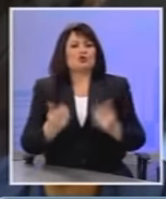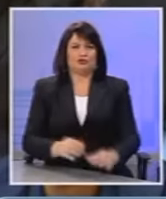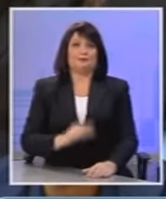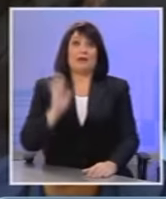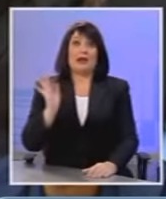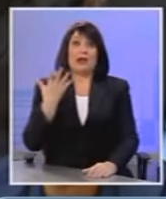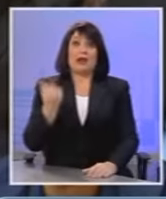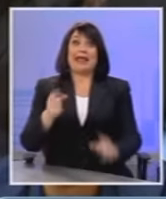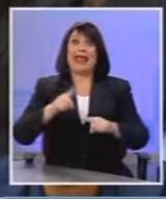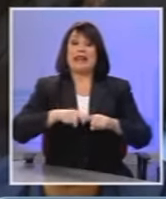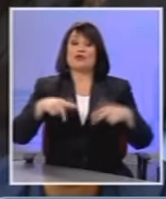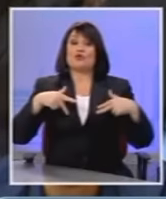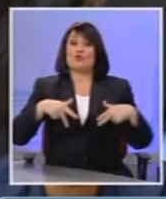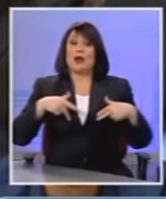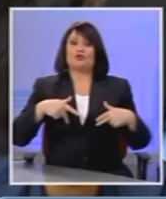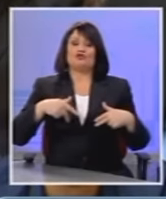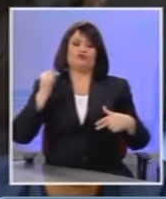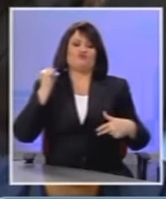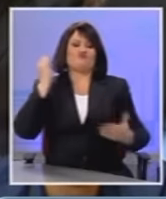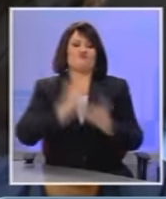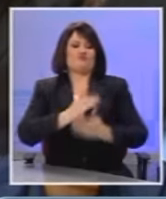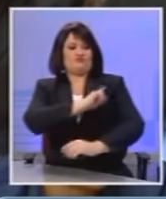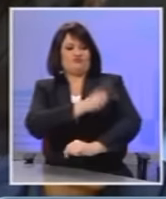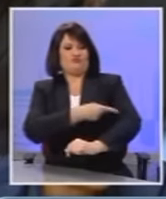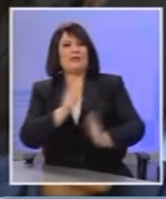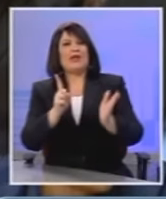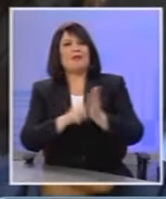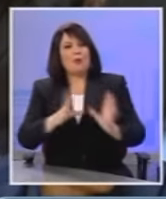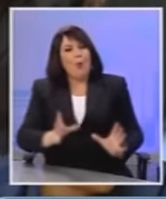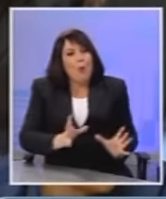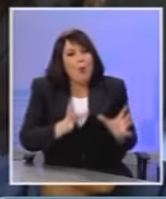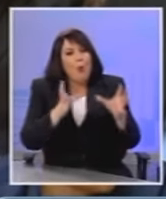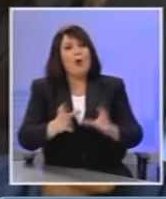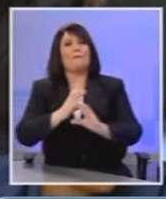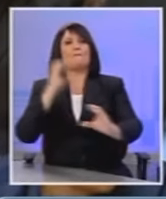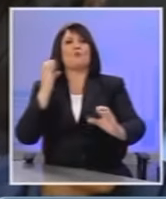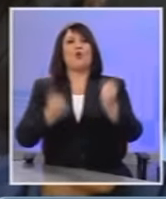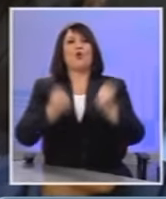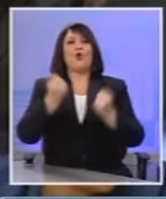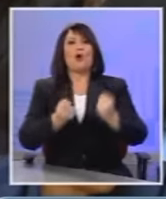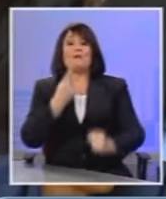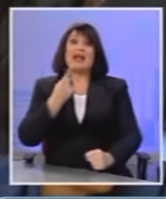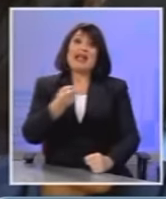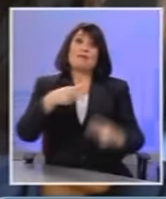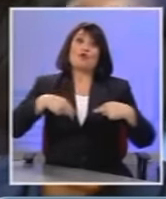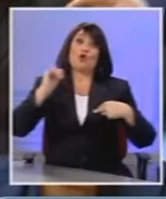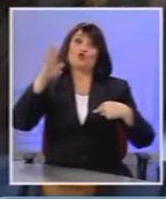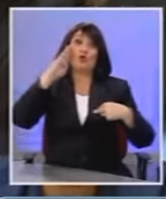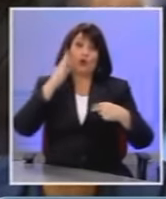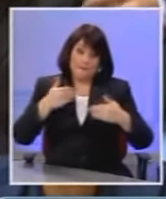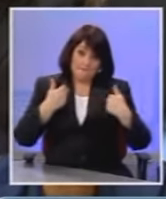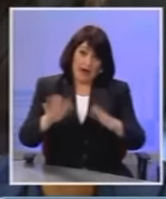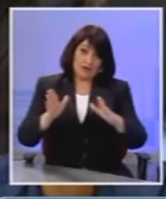υπήρχε ελληνικό κράτος με πυγμή, θα έπρεπε να τους φορτώσει όλους αυτούς σε πούλμαν και να πει του κυρίου Κέρι, πάρτε τους